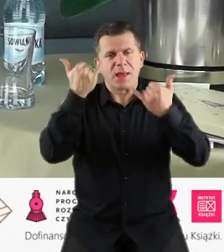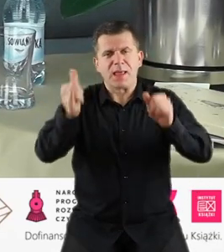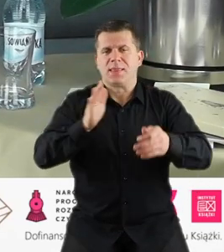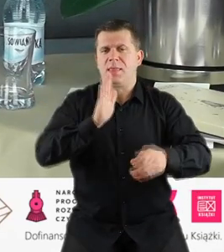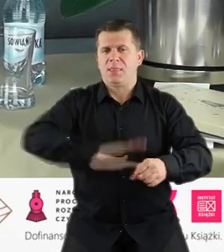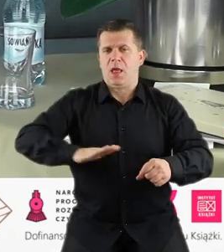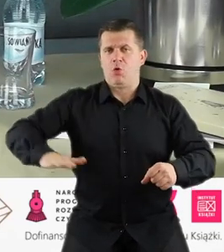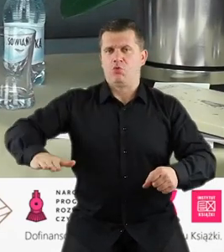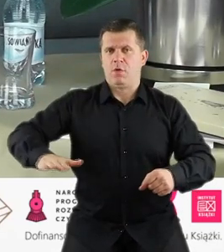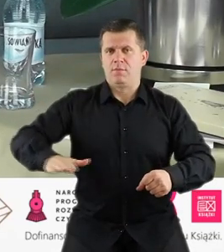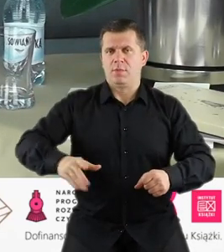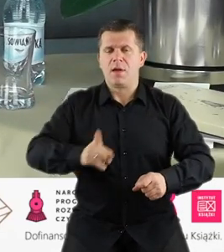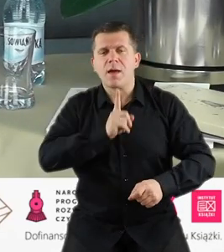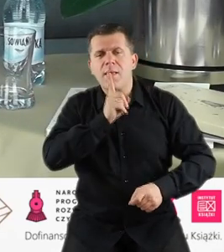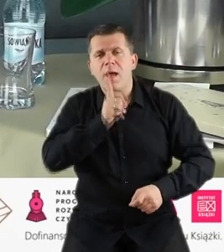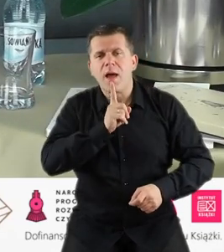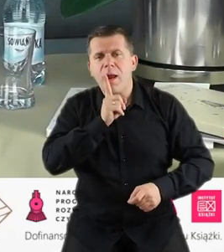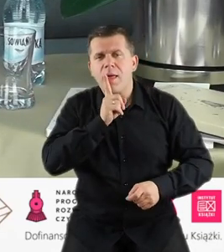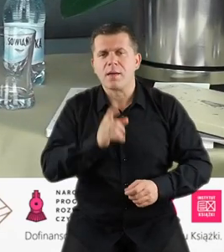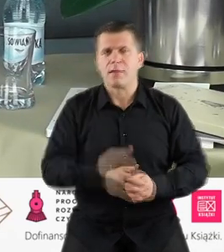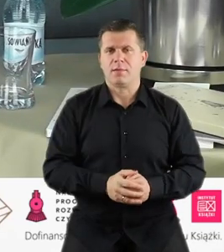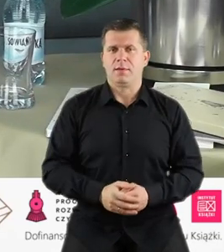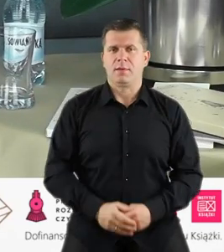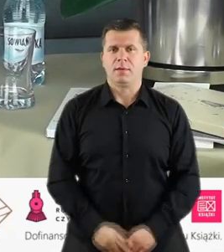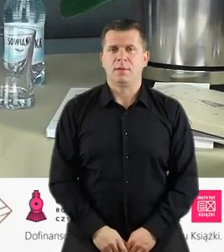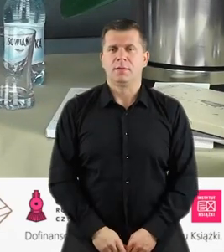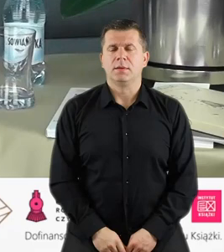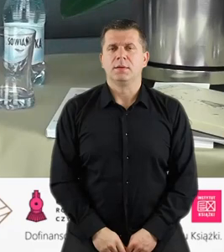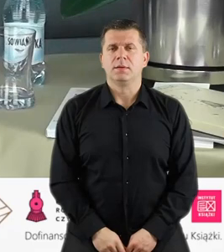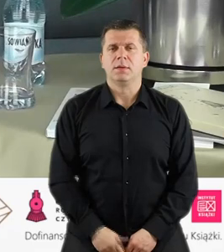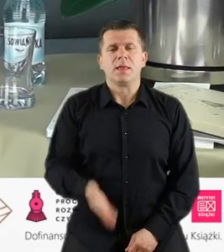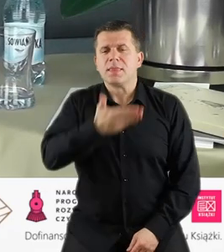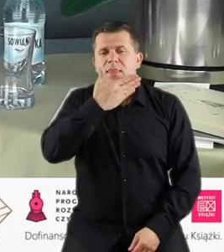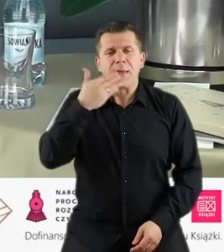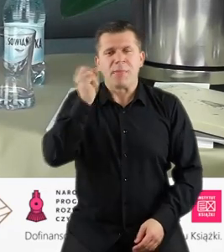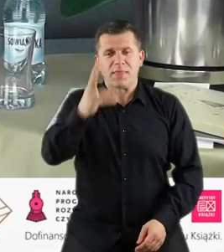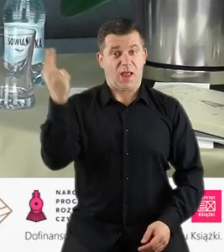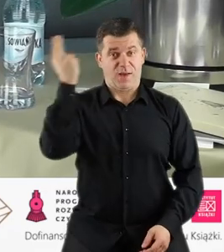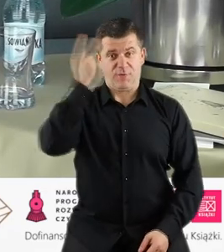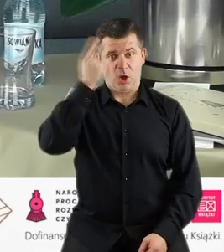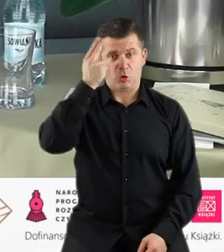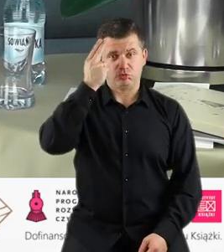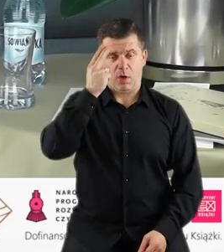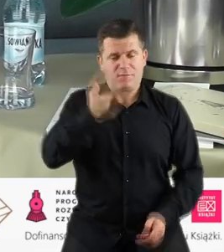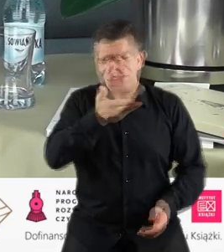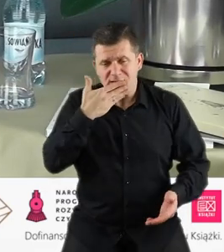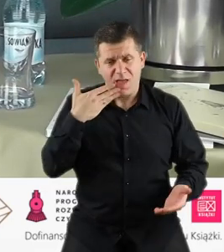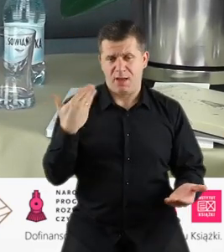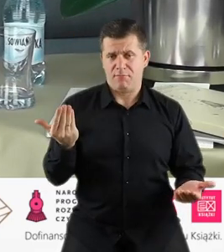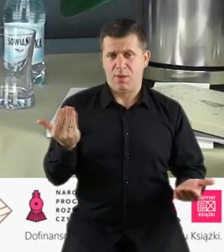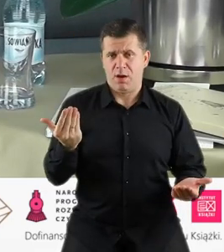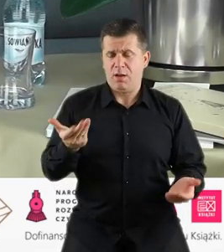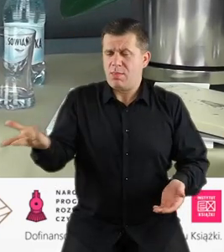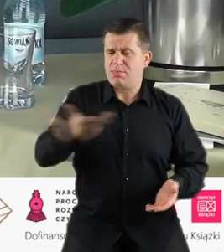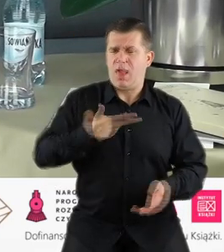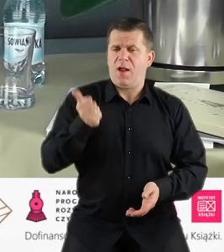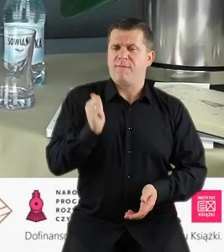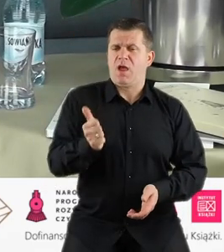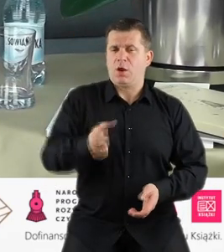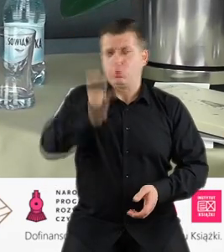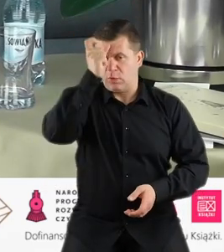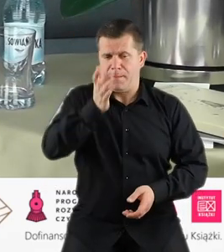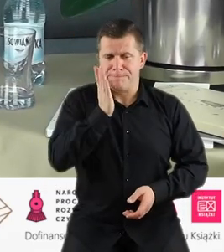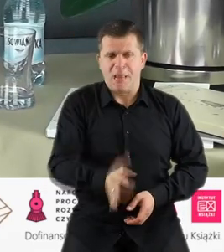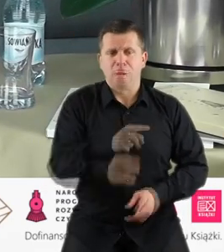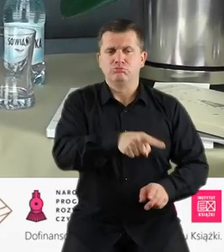narodowości, nie ma takiej religii, nie ma takiej filozofii, nie ma, która gwarantuje, że człowiek